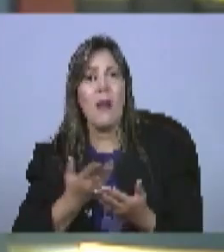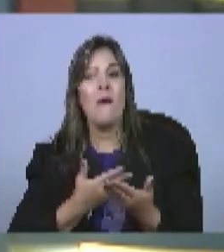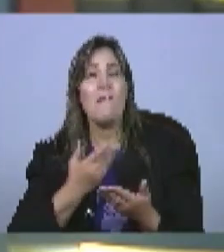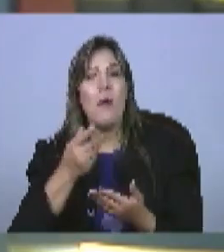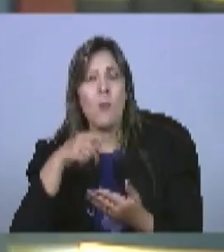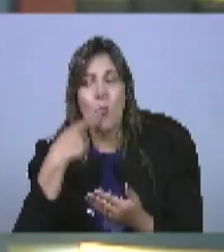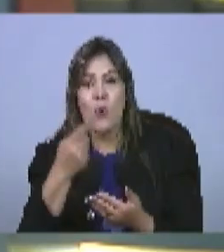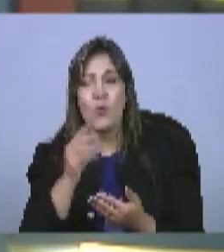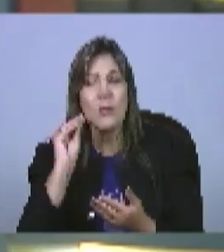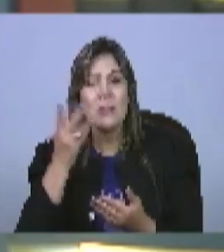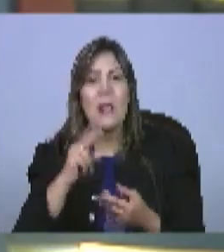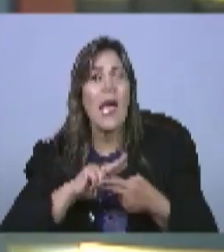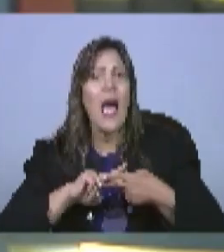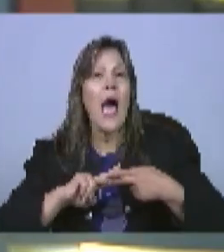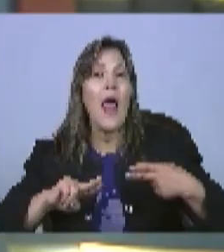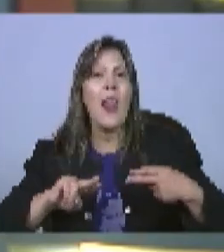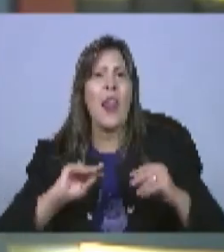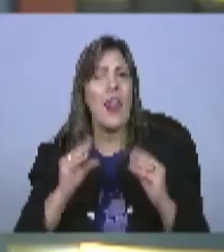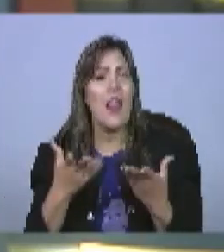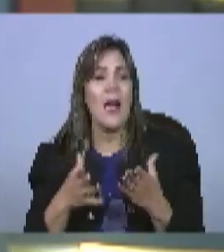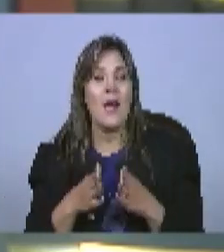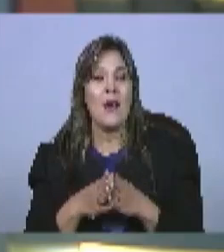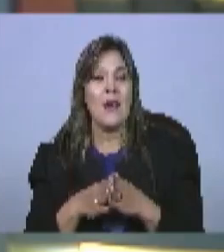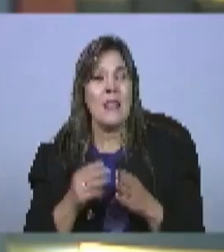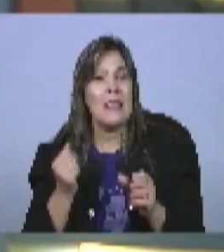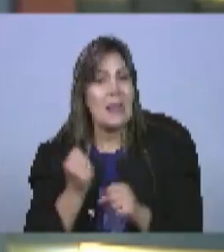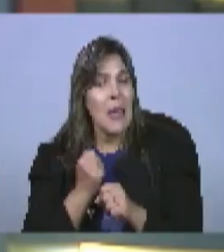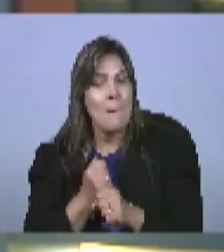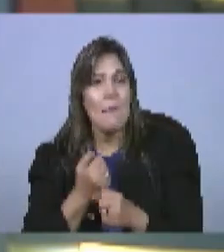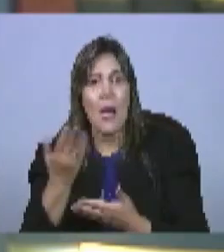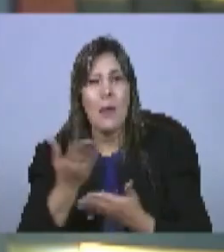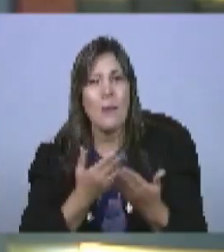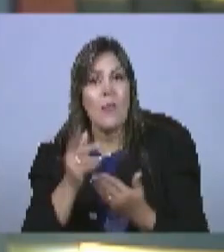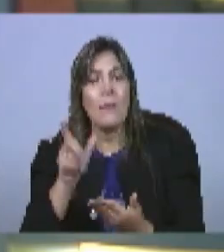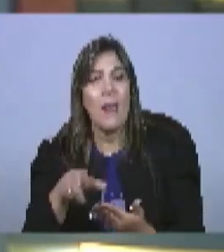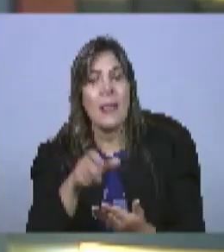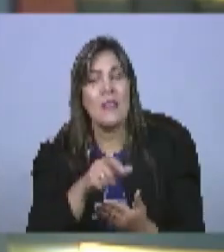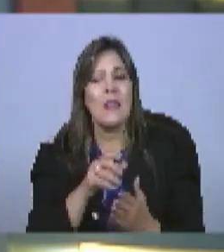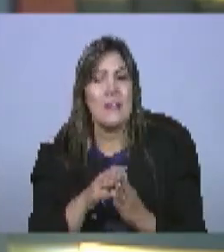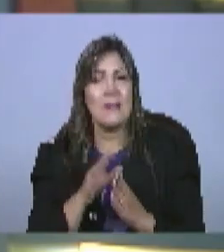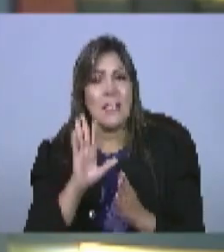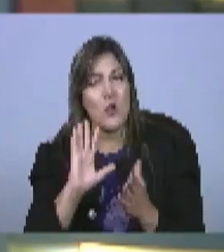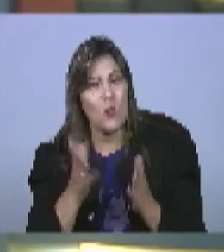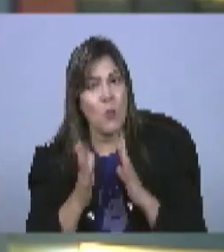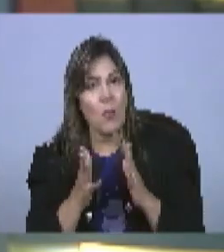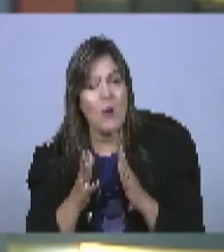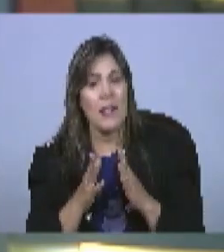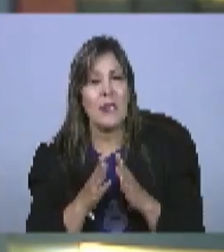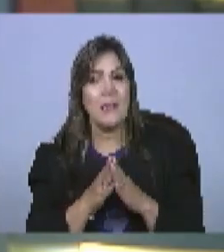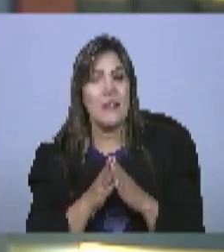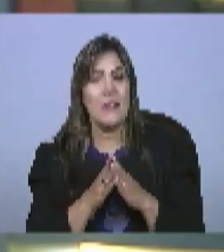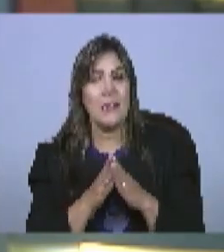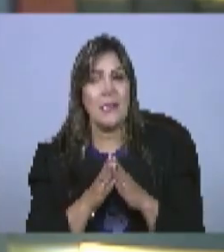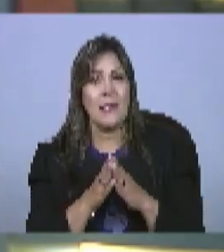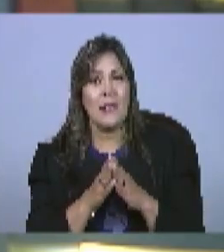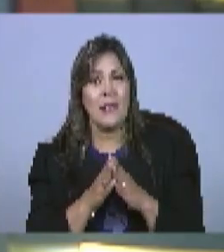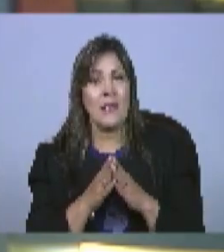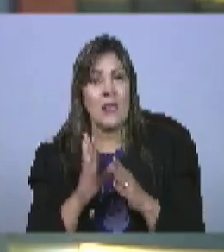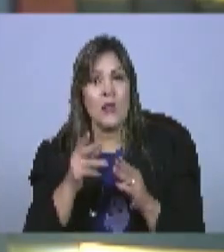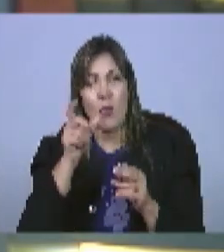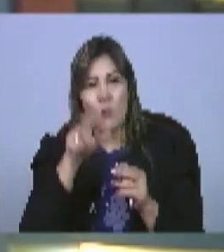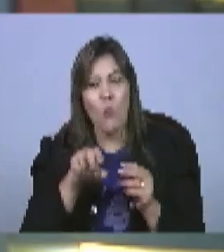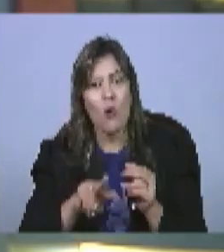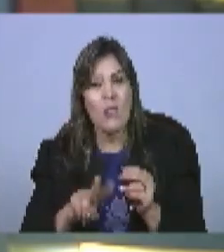نحط ايدينا على حلول ا عمليه في التعامل مع الناس اللي ممكن يكونوا